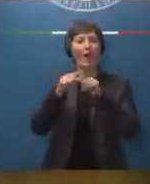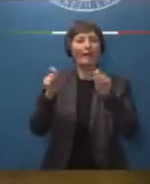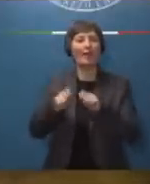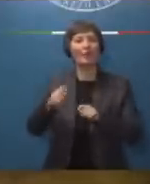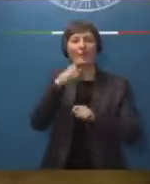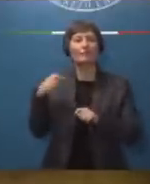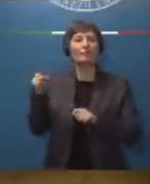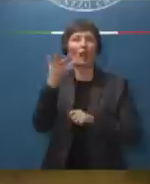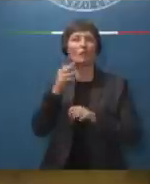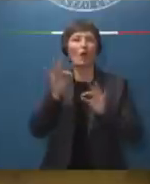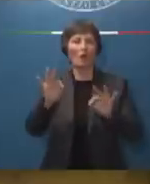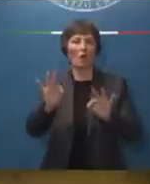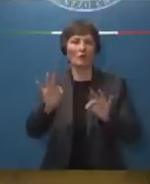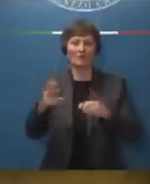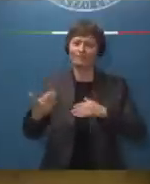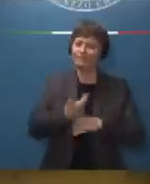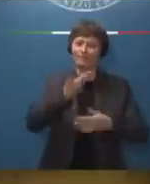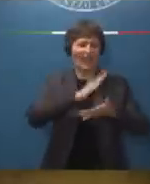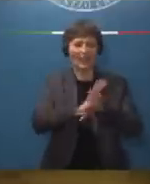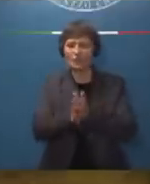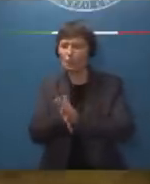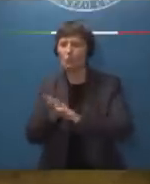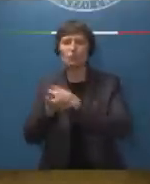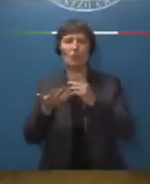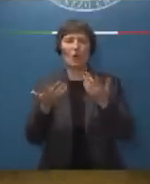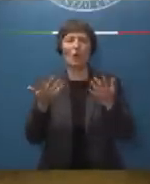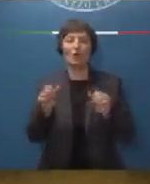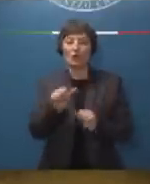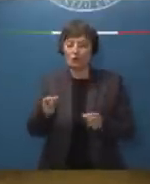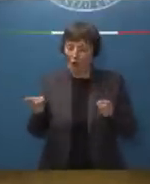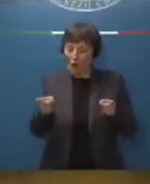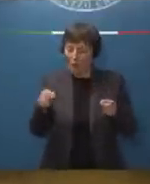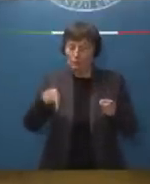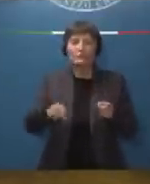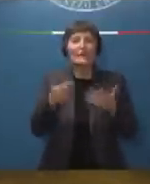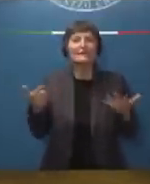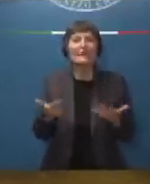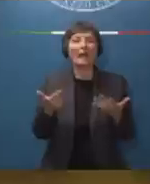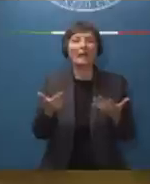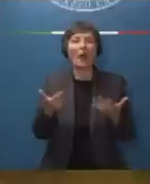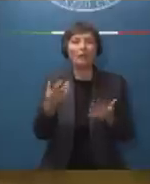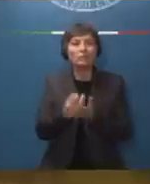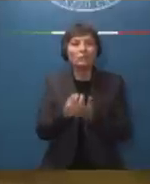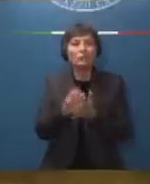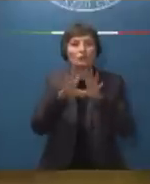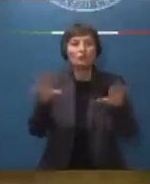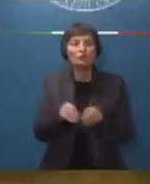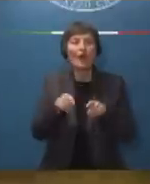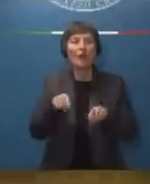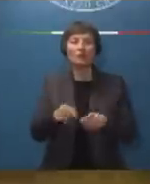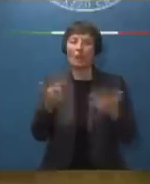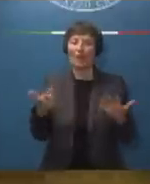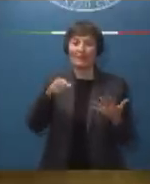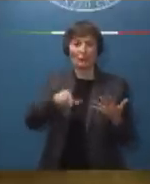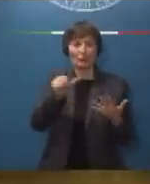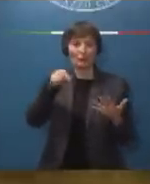Russa sono ferite sono distruzioni e solo in 7 ore è successo tutto questo ma non sono solo queste sette ore